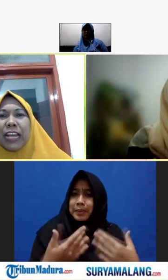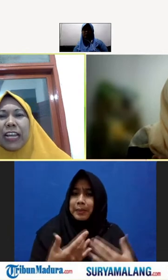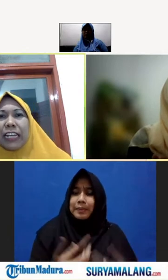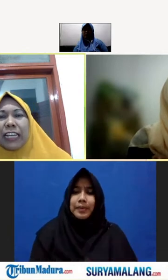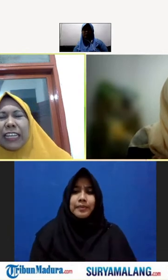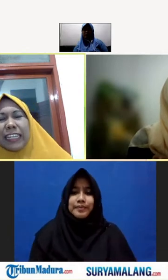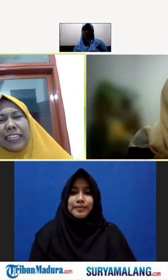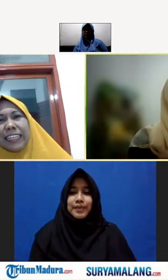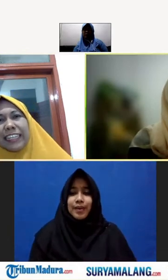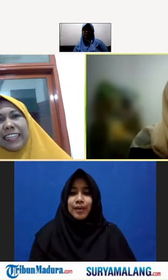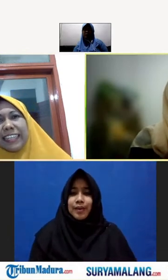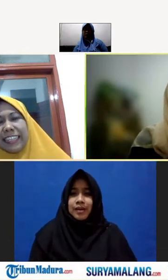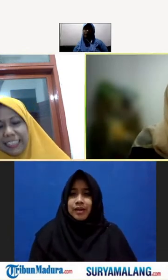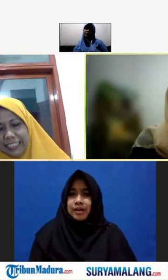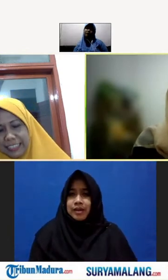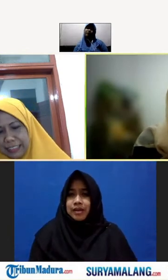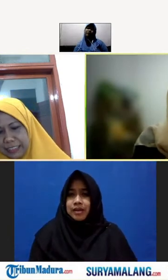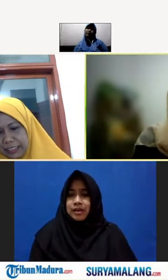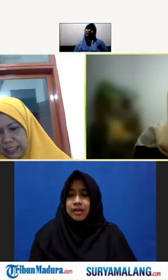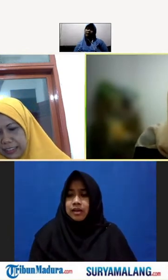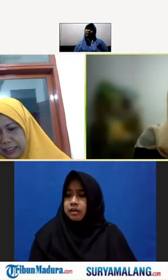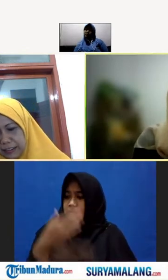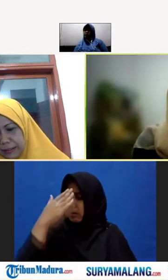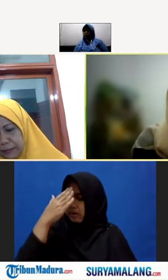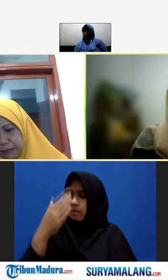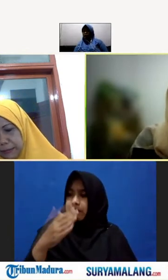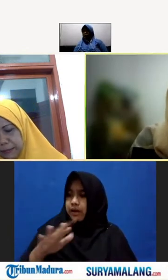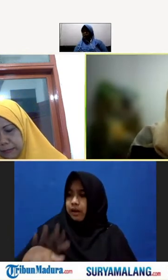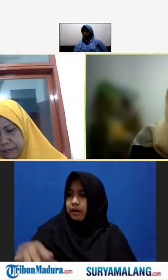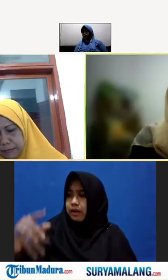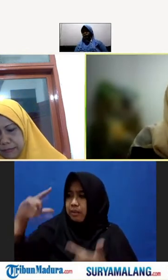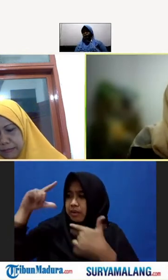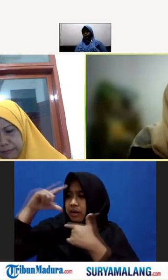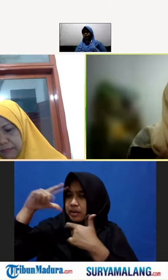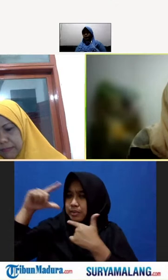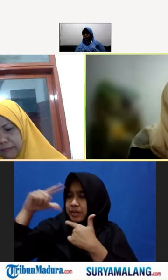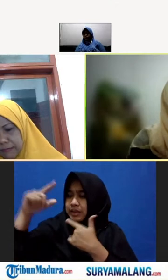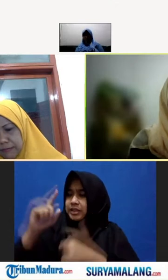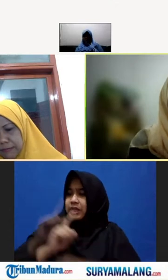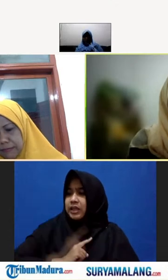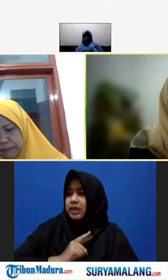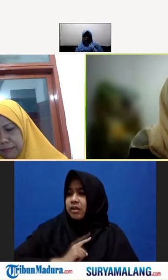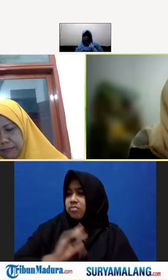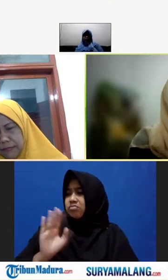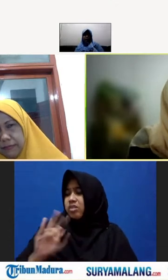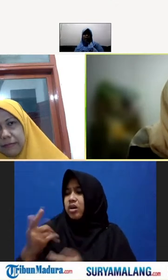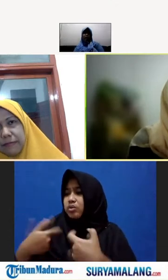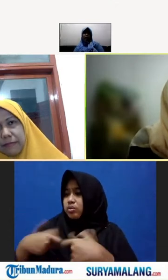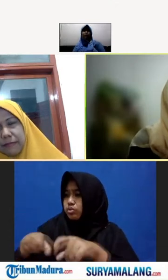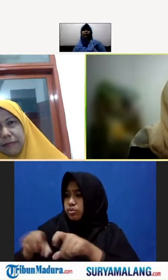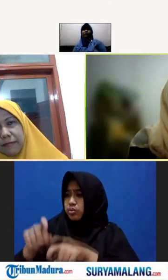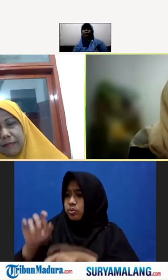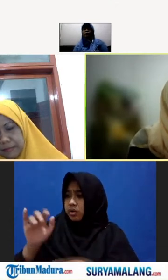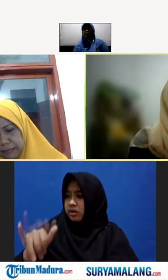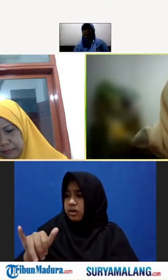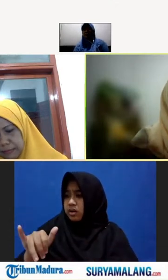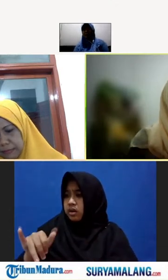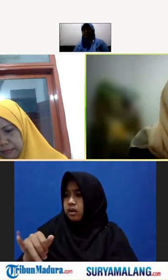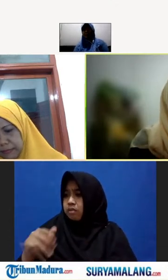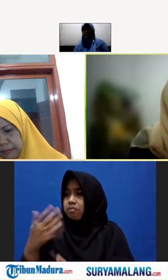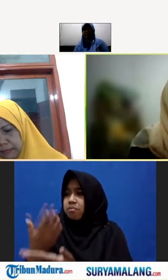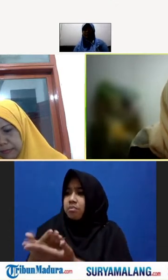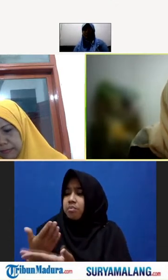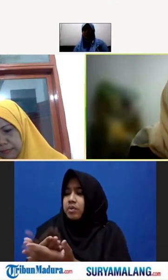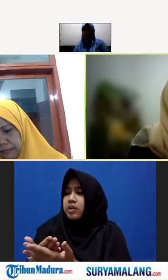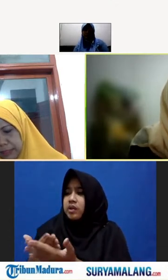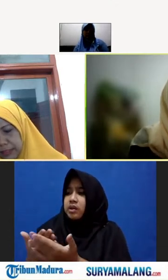Oh, kok cara anaknya mengekspresikan diri nggak sesuai nih dengan tuntutan lingkungan?